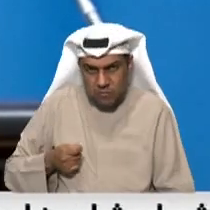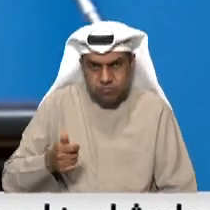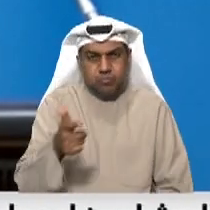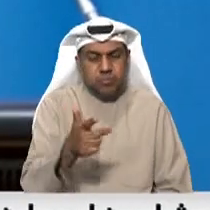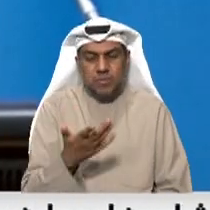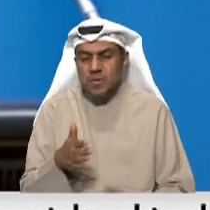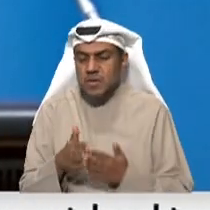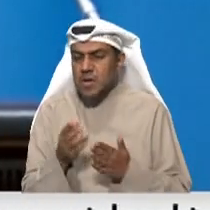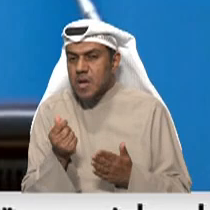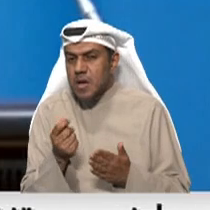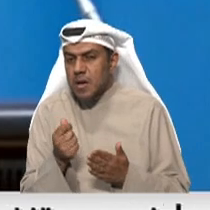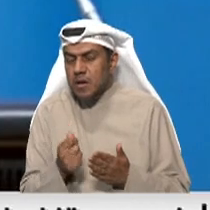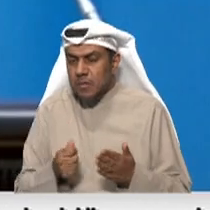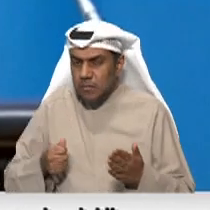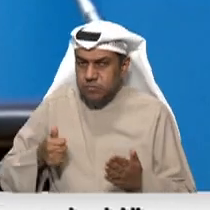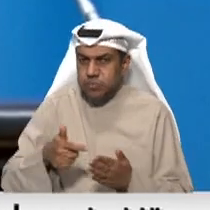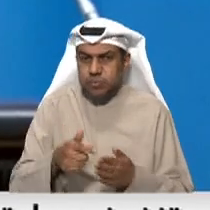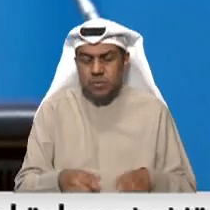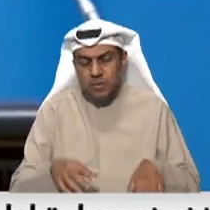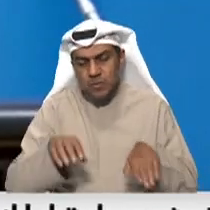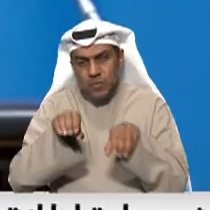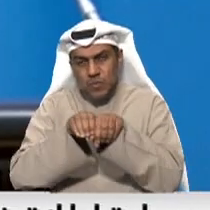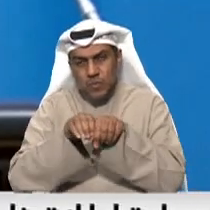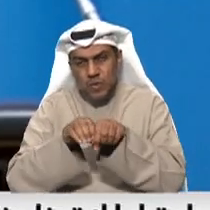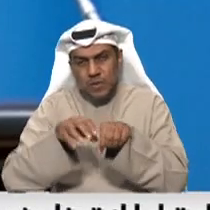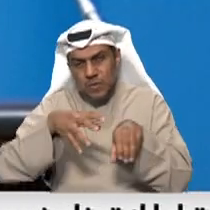التي ستنقل إليها حمولة ناقلة نفطية